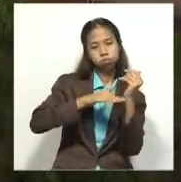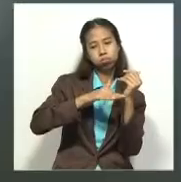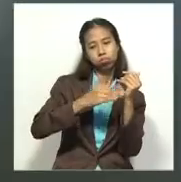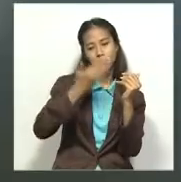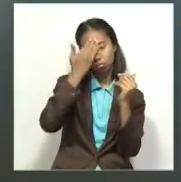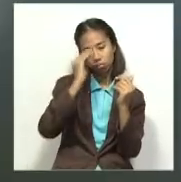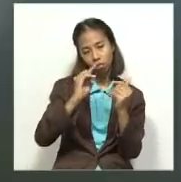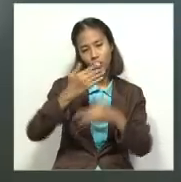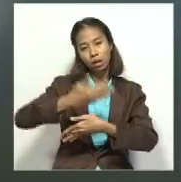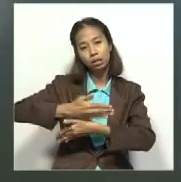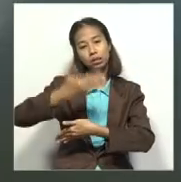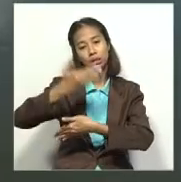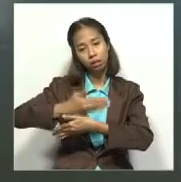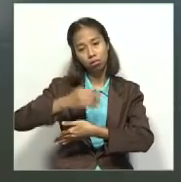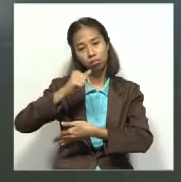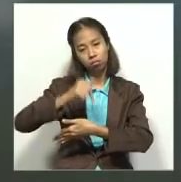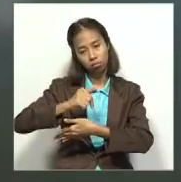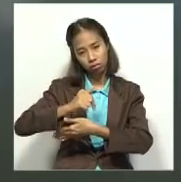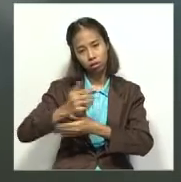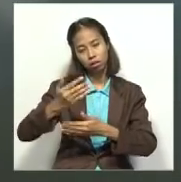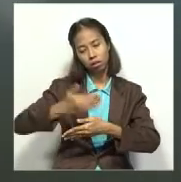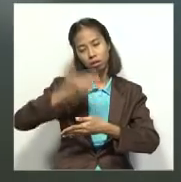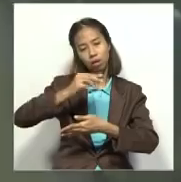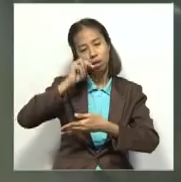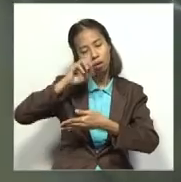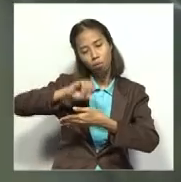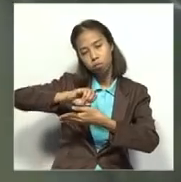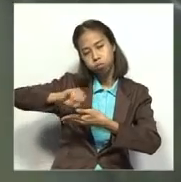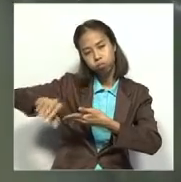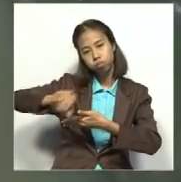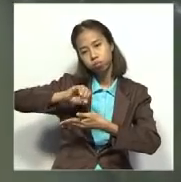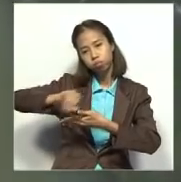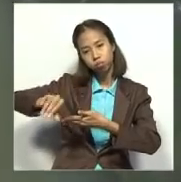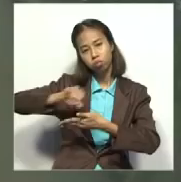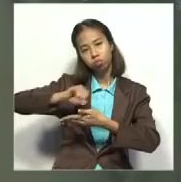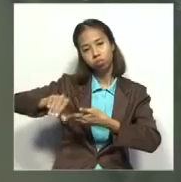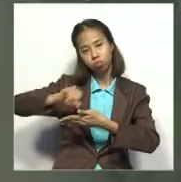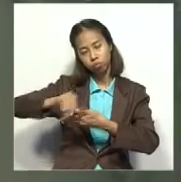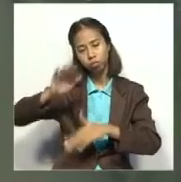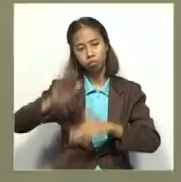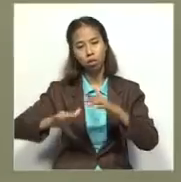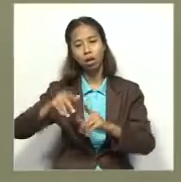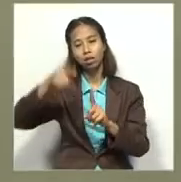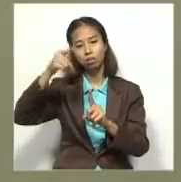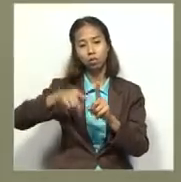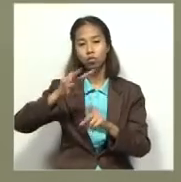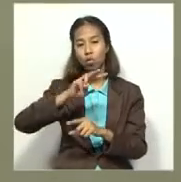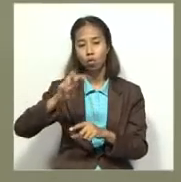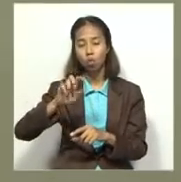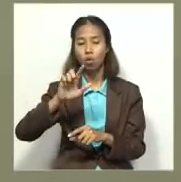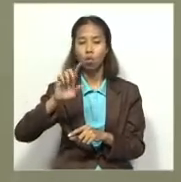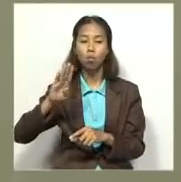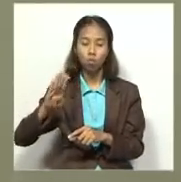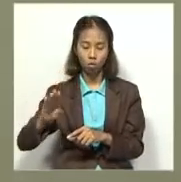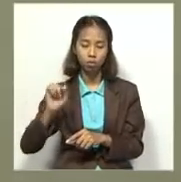ที่เขื่อนผลิตไฟฟ้าน้ำเงิม1เพิ่มระดับการปล่อยน้ำออกจากเขื่อนมากกว่า 1,200 ลูกบาศก์เมตรต่